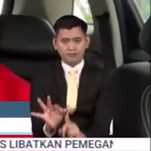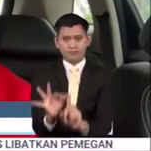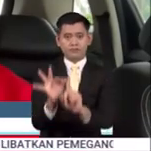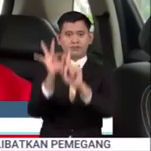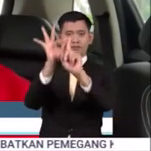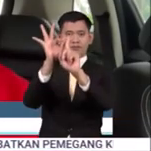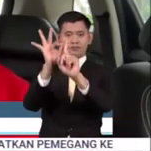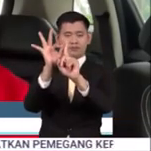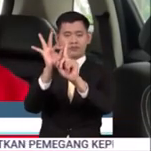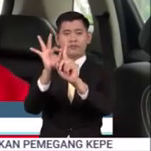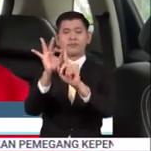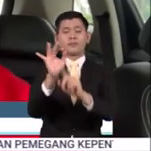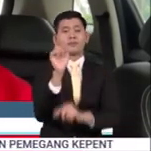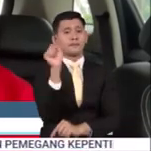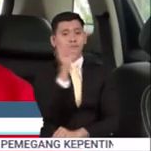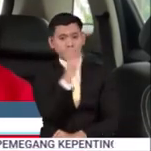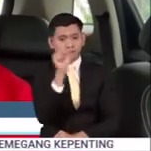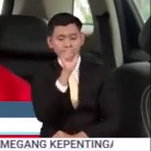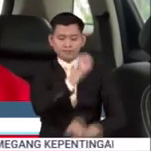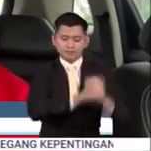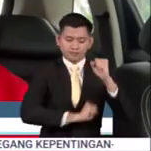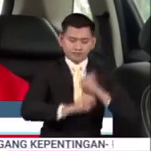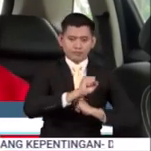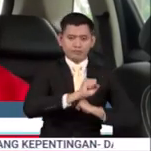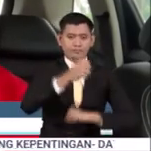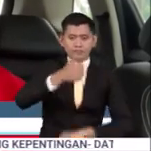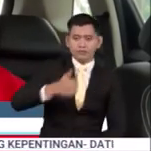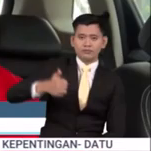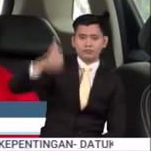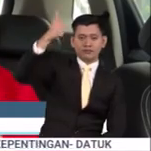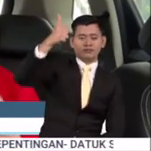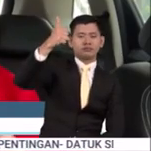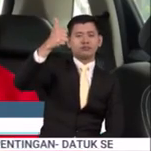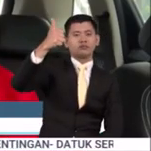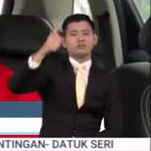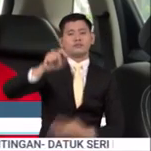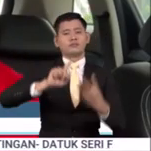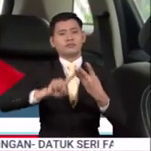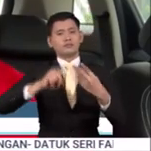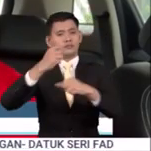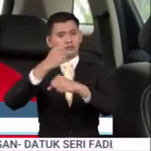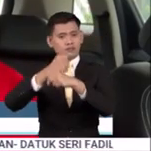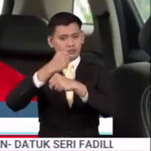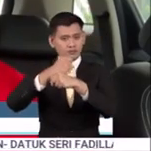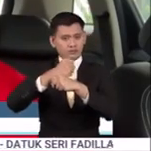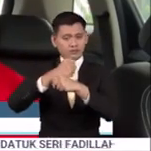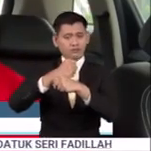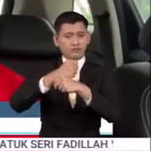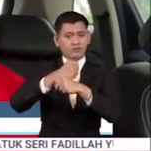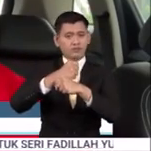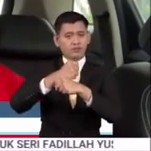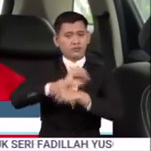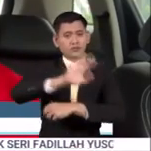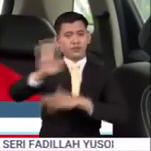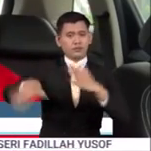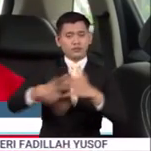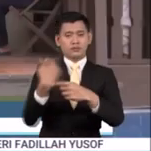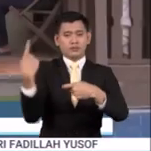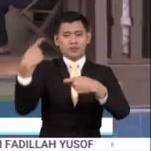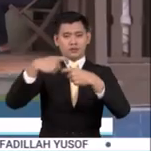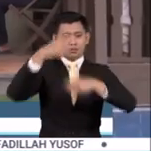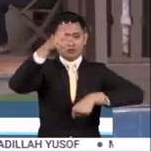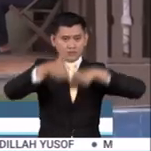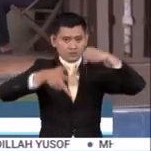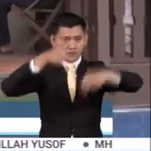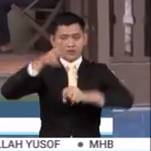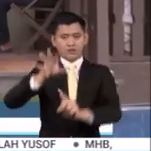kepada artis, kru, pengarah yang bekerja di bawah mereka. Terutama sekali bila mereka membuat penggambaran lah.